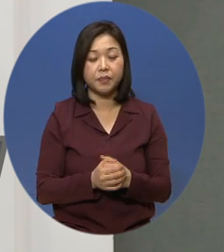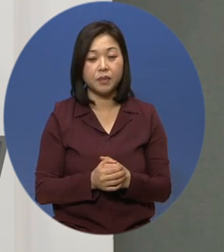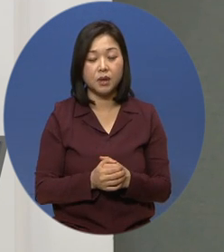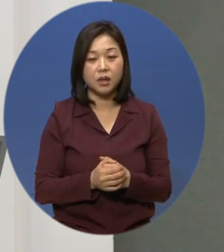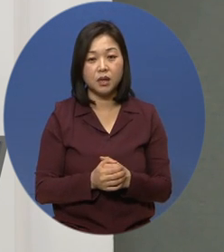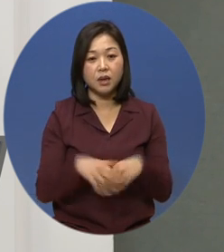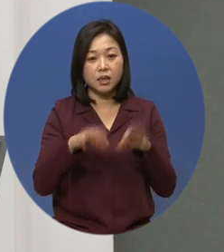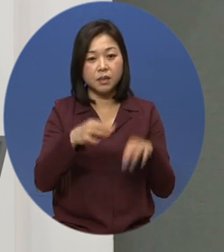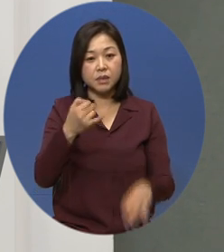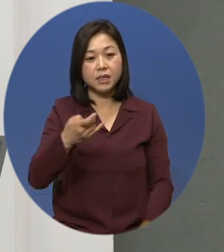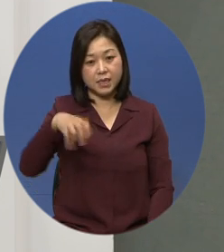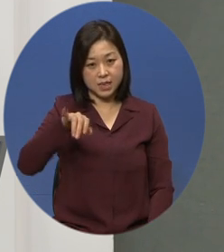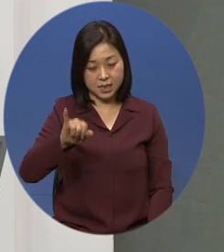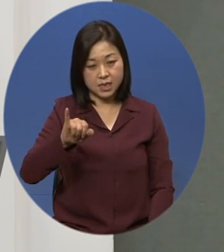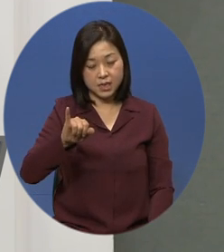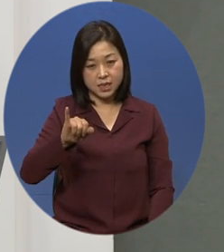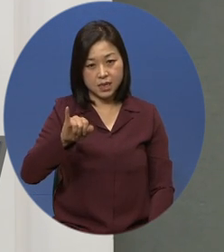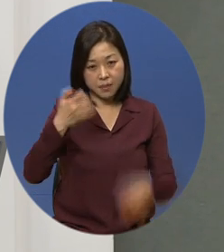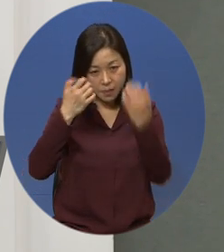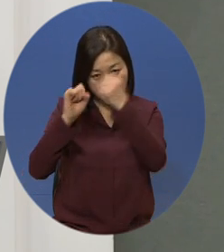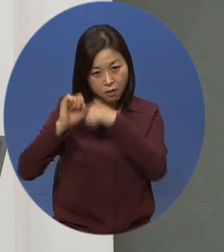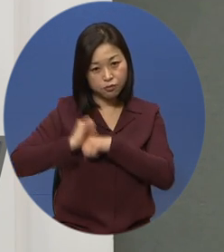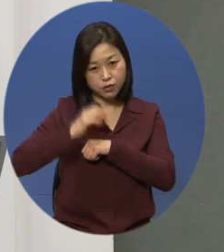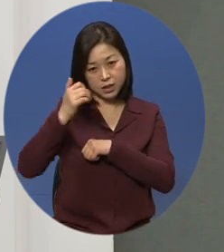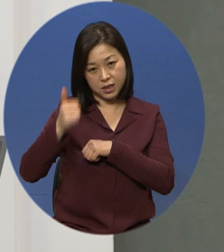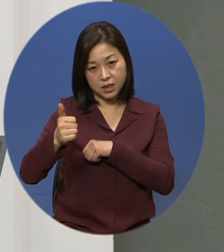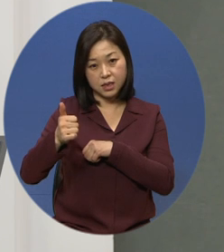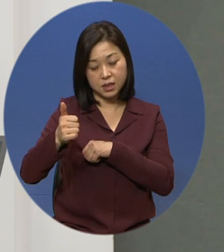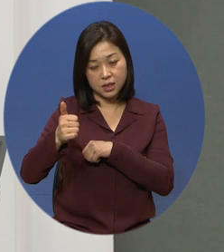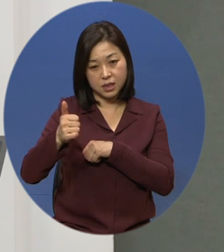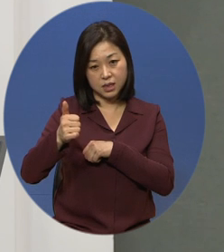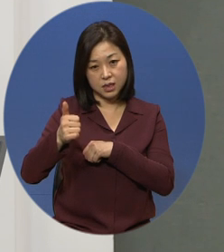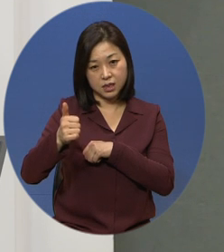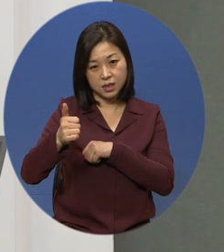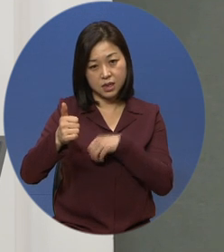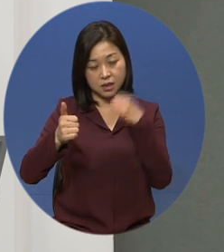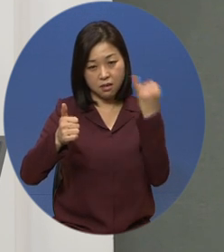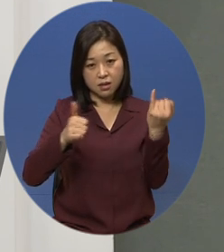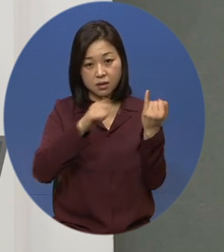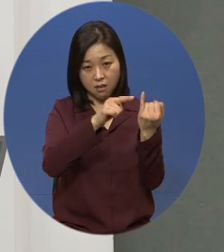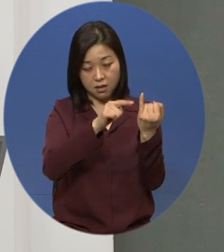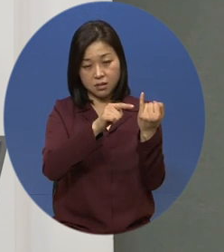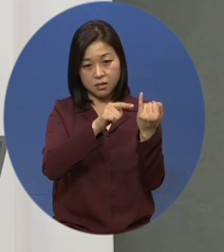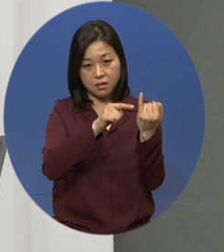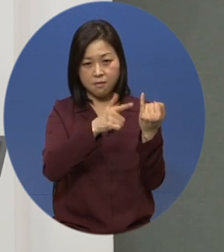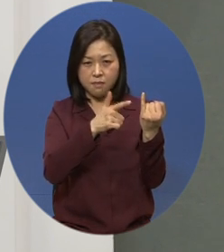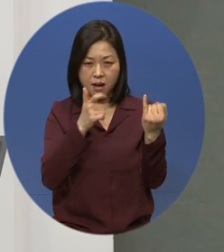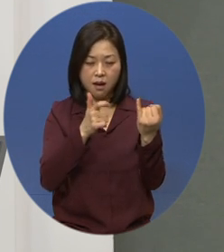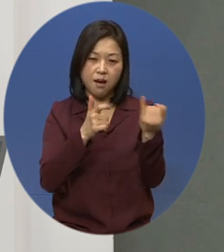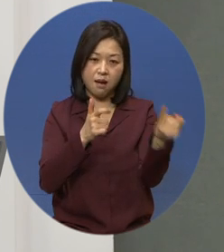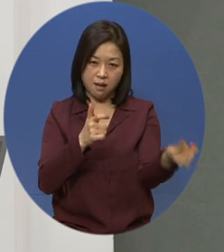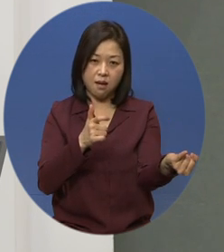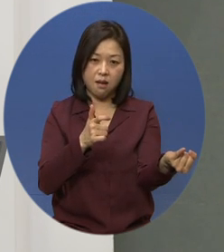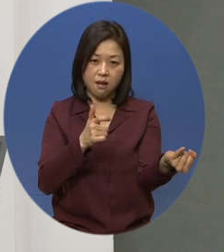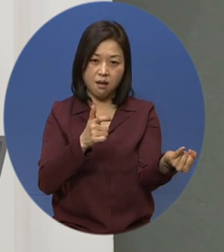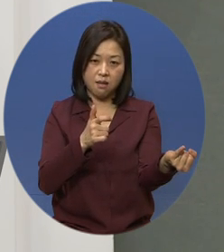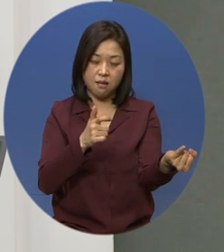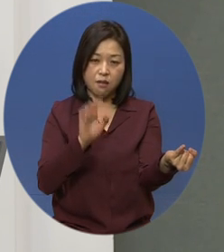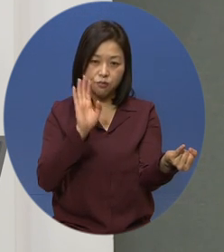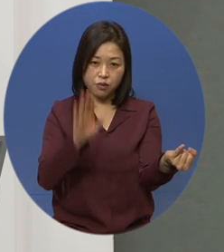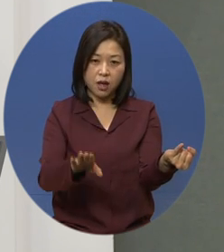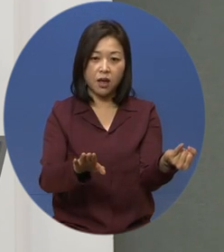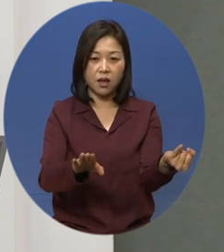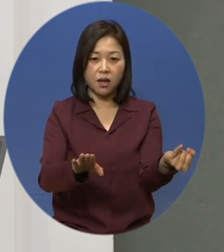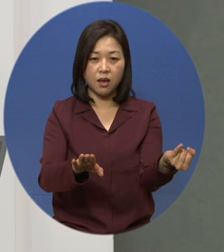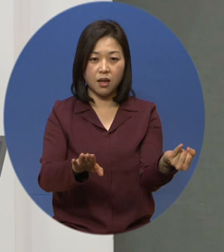김 의 기 탈영병 2 의 결국은 한 소녀를 에 살해하고